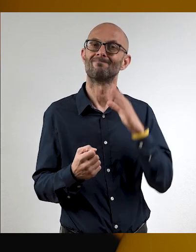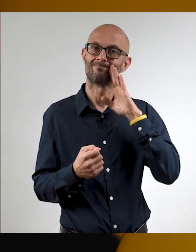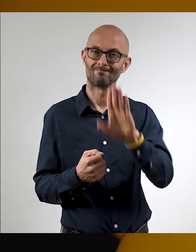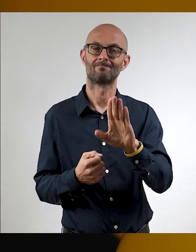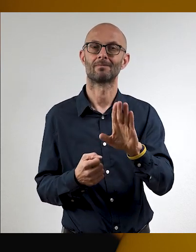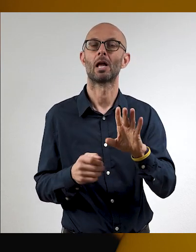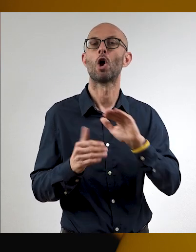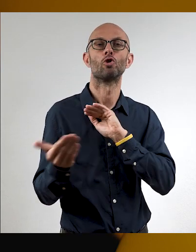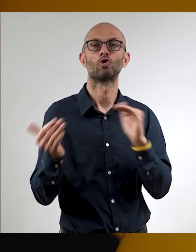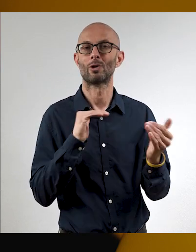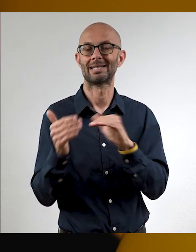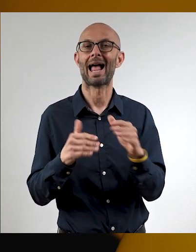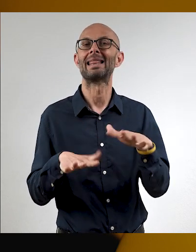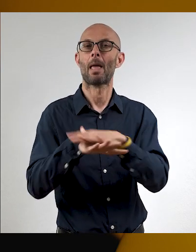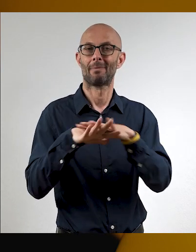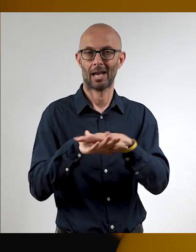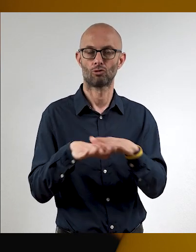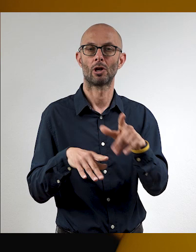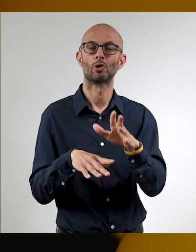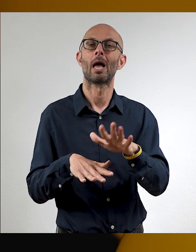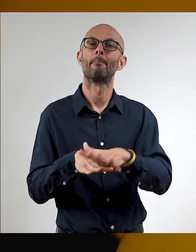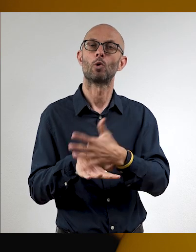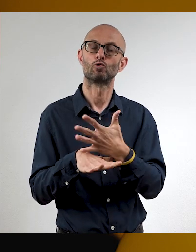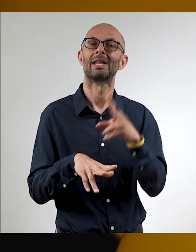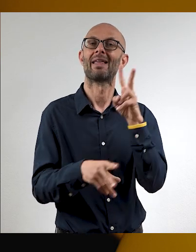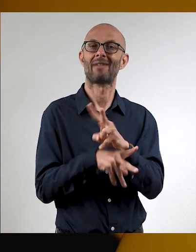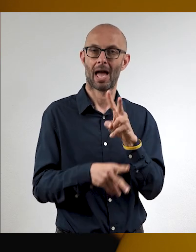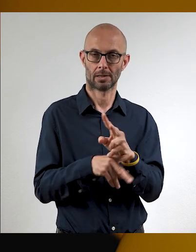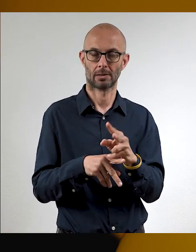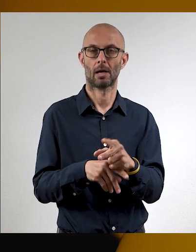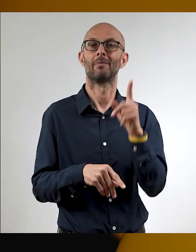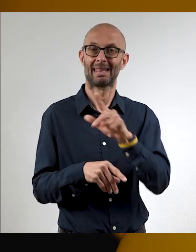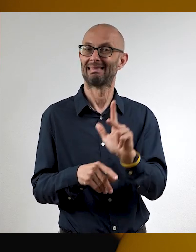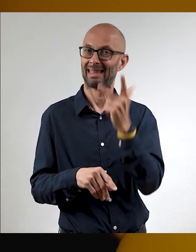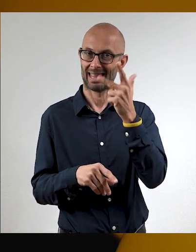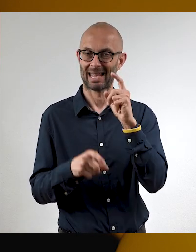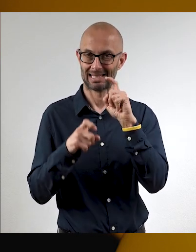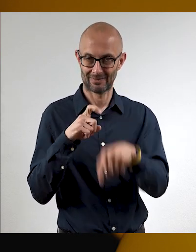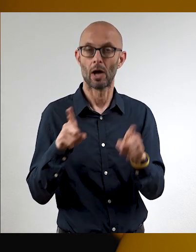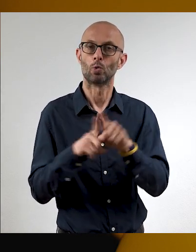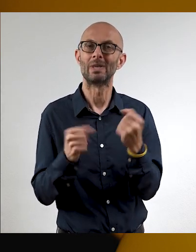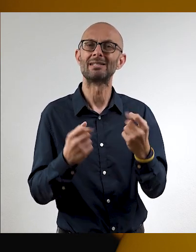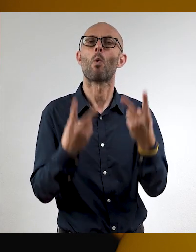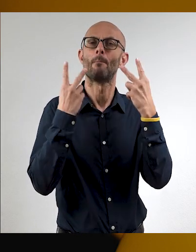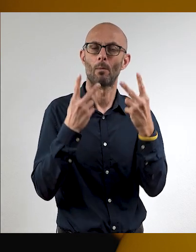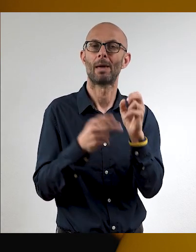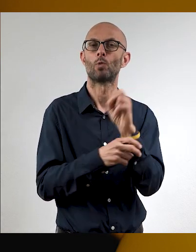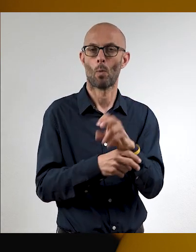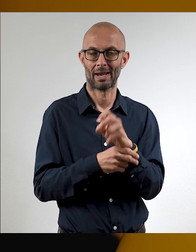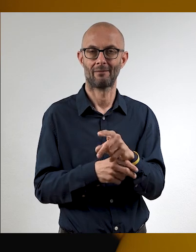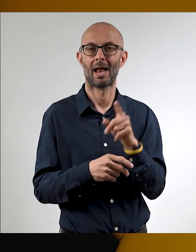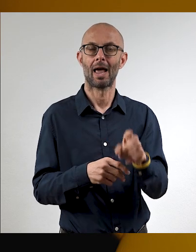svoje socialne mreže, v kateri so se počutili varne. In tretja stvar, ki je tudi zelo pomembno